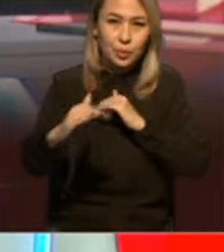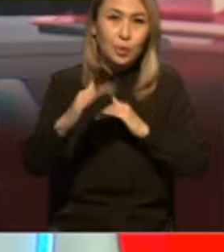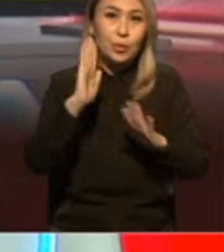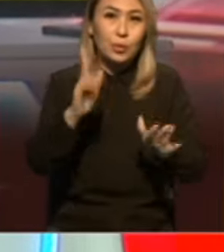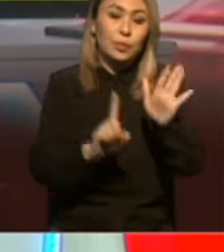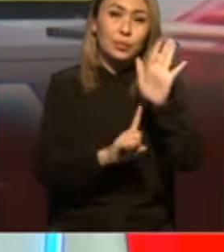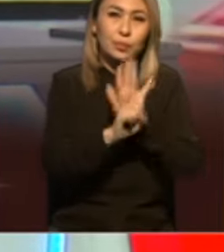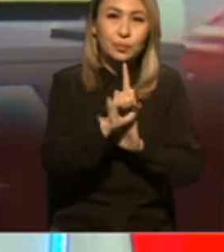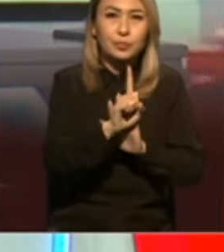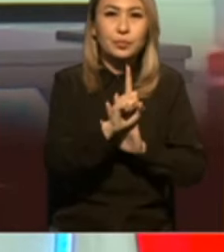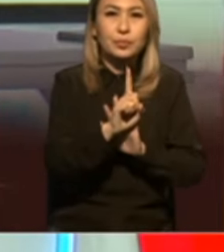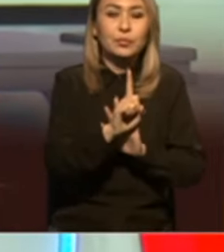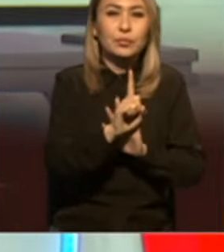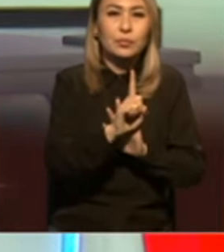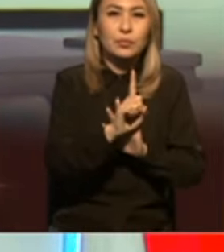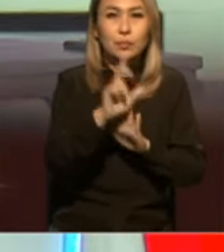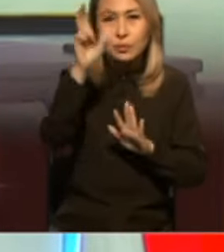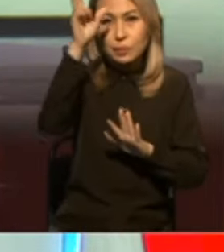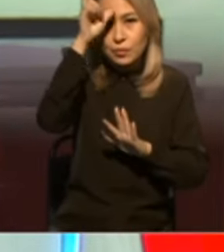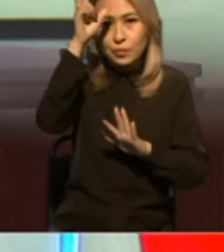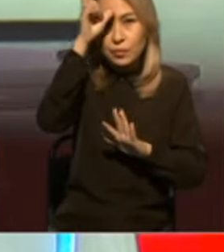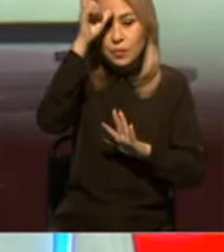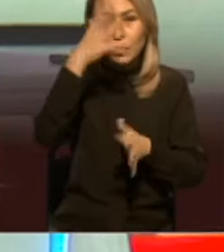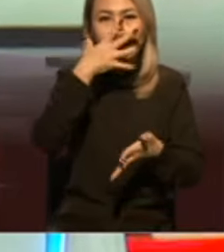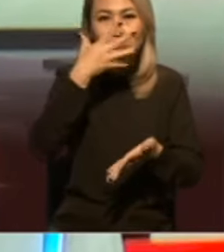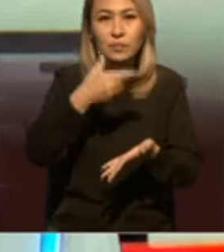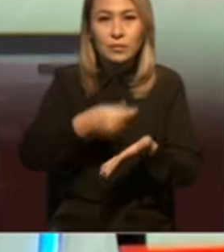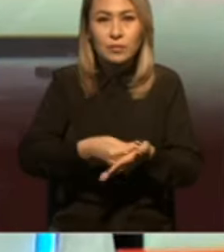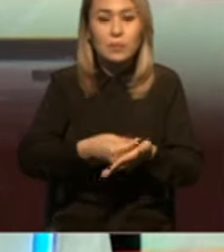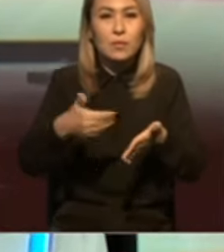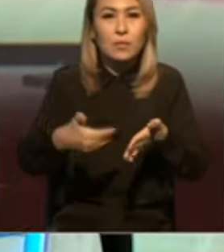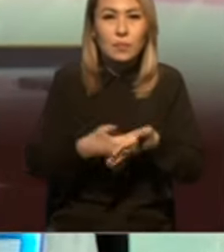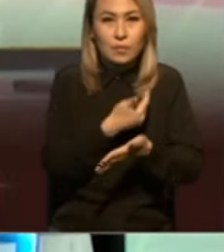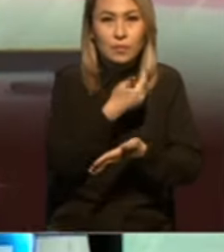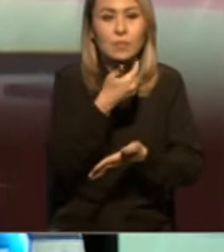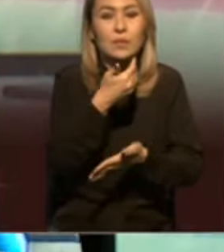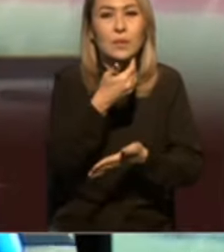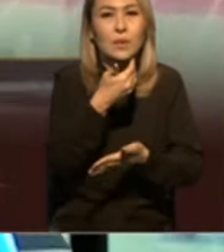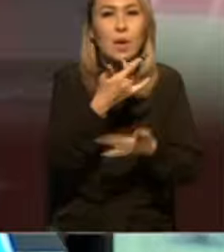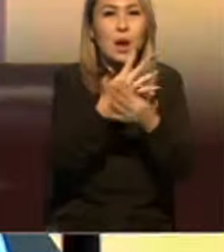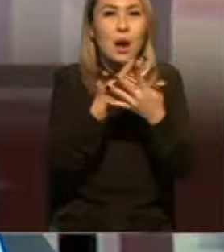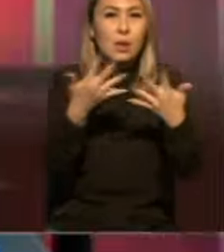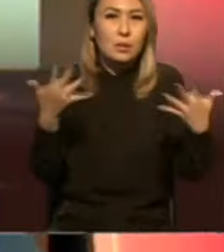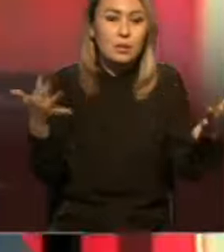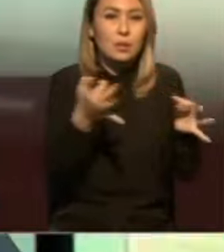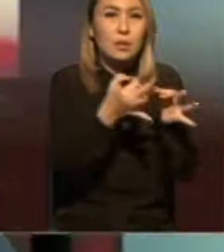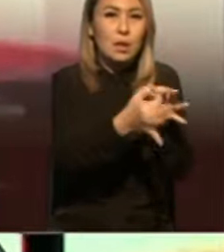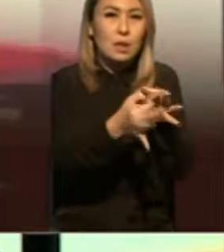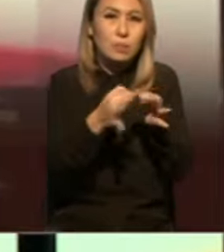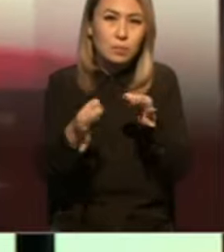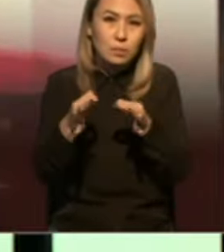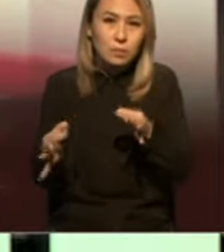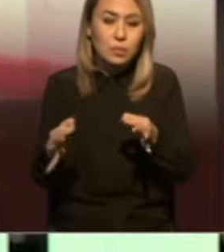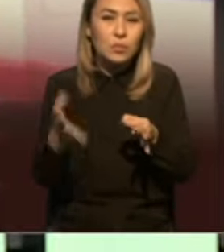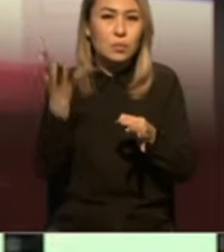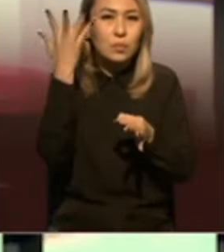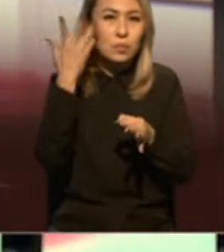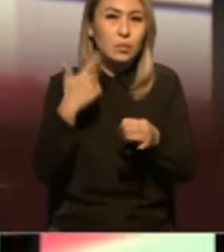салады. Түркия өзін жаңа осы әртүрлі аймақаралық нүктеде